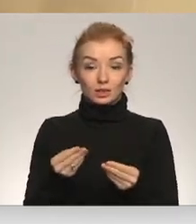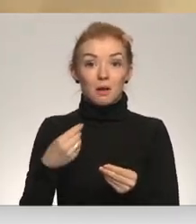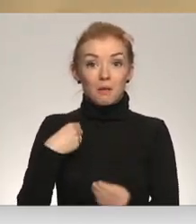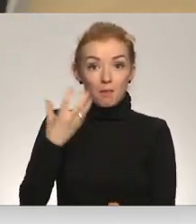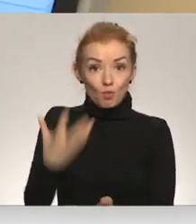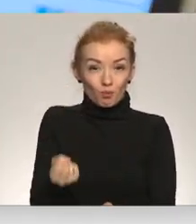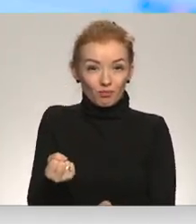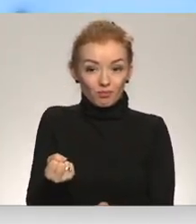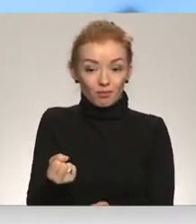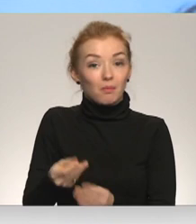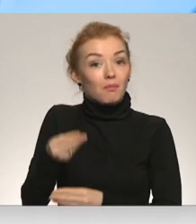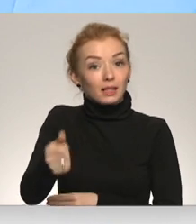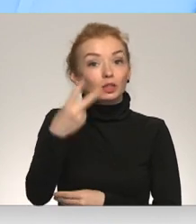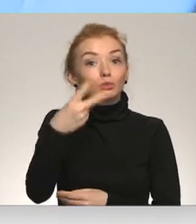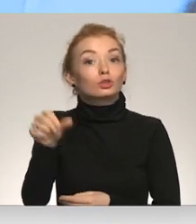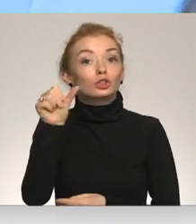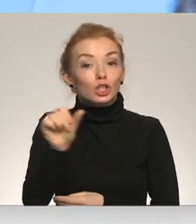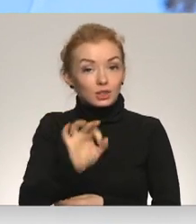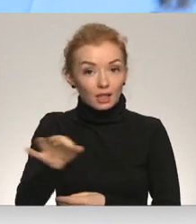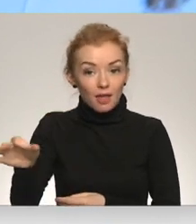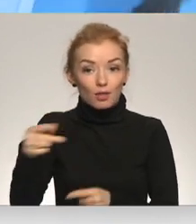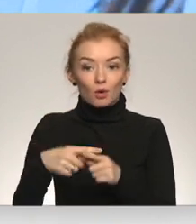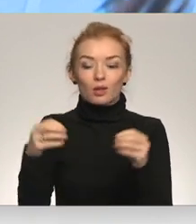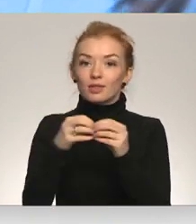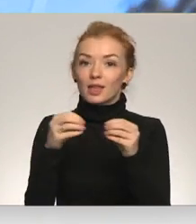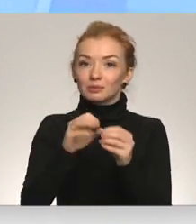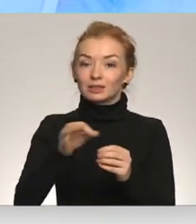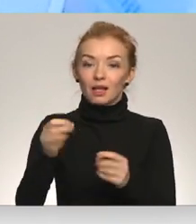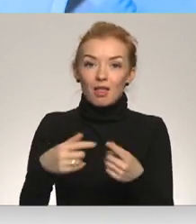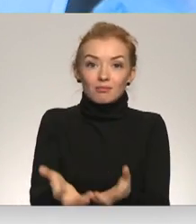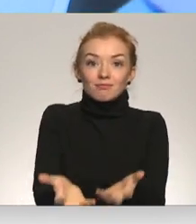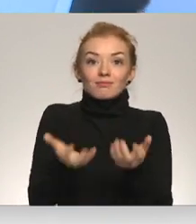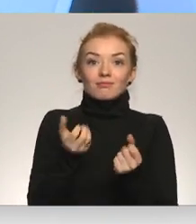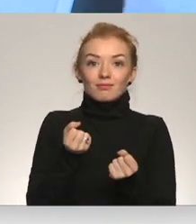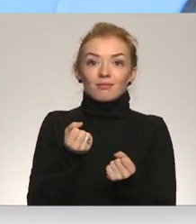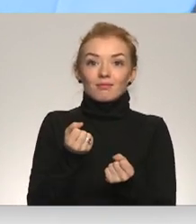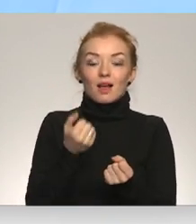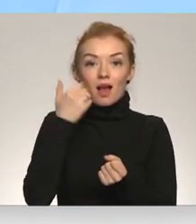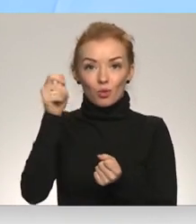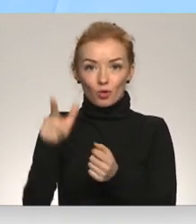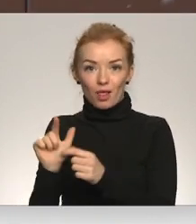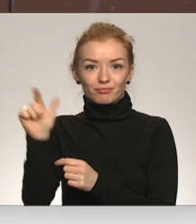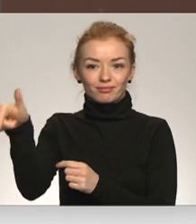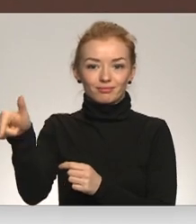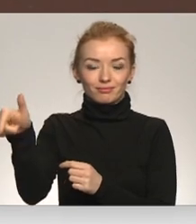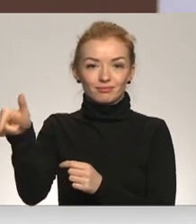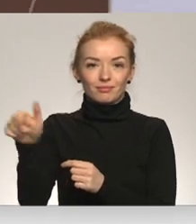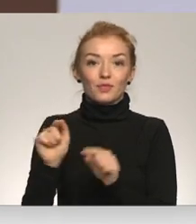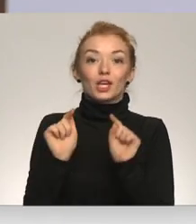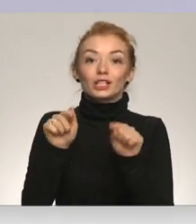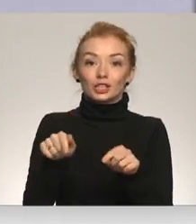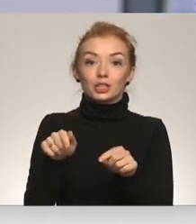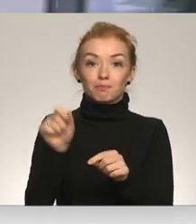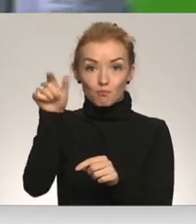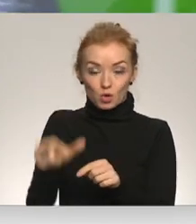mēs samaksāsim 26 centus un 10 centus atgūsim tiklīdz atgriezīsim pudeli. Depozīta